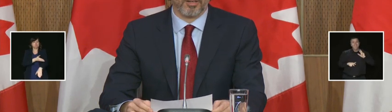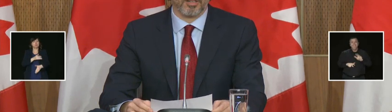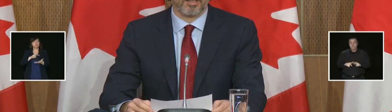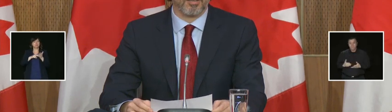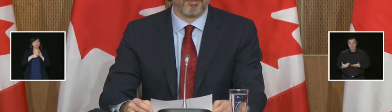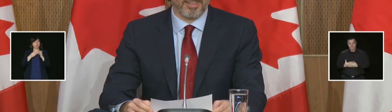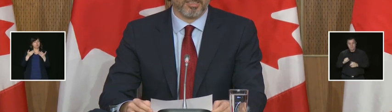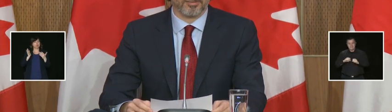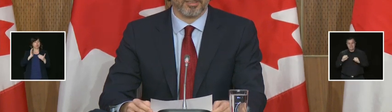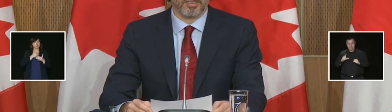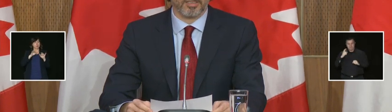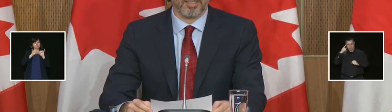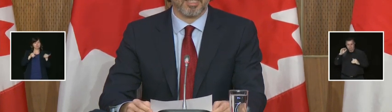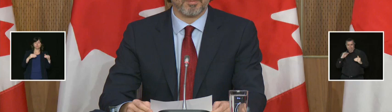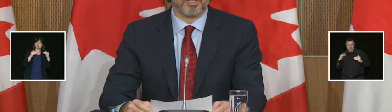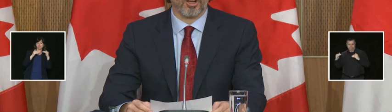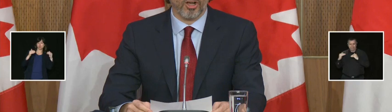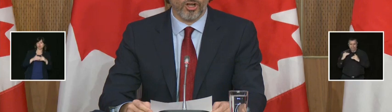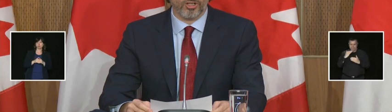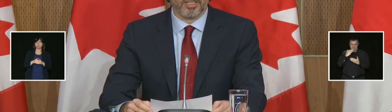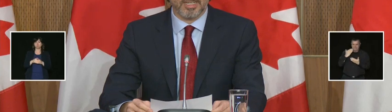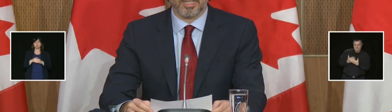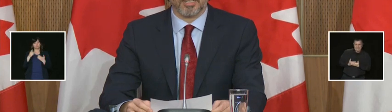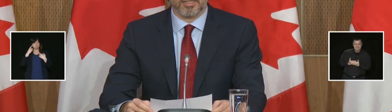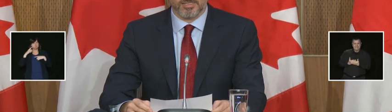chaque équipe